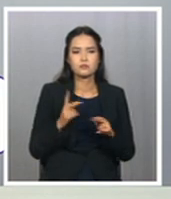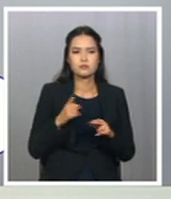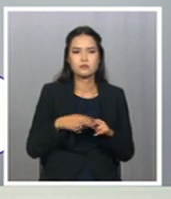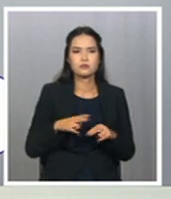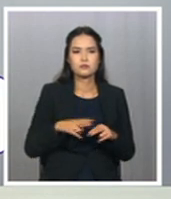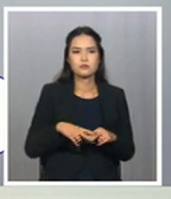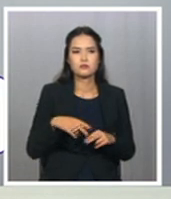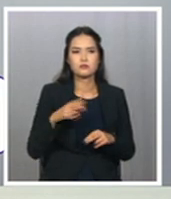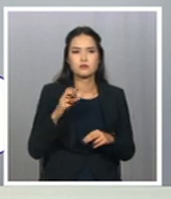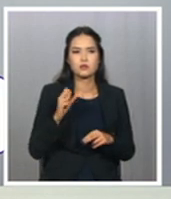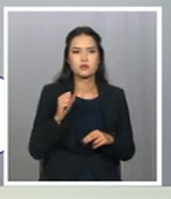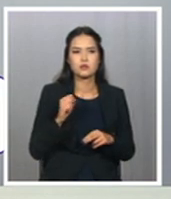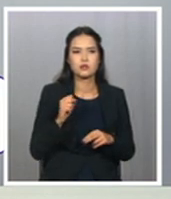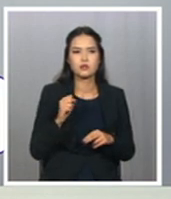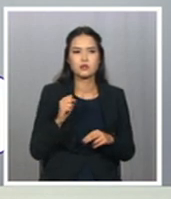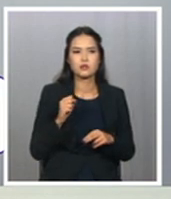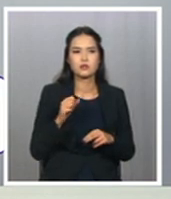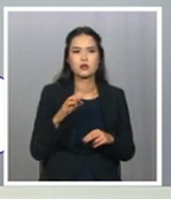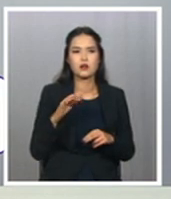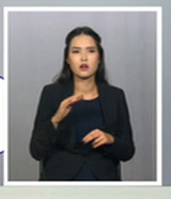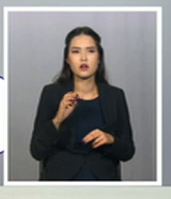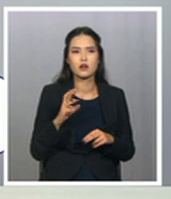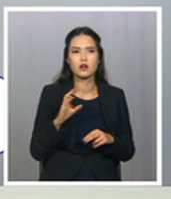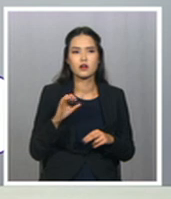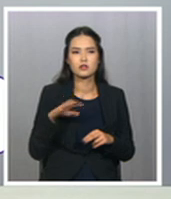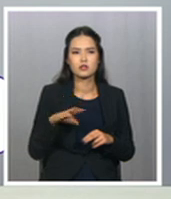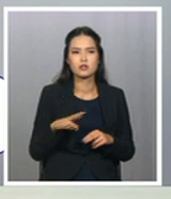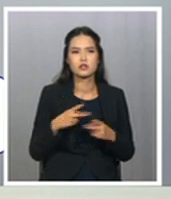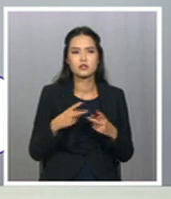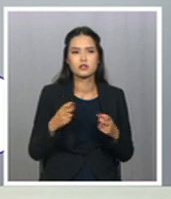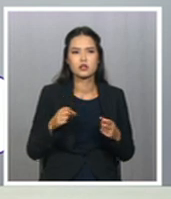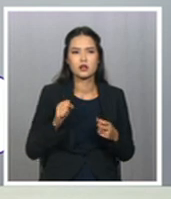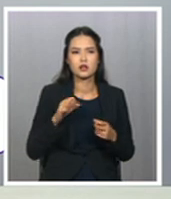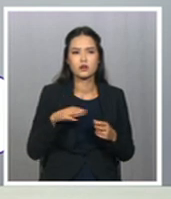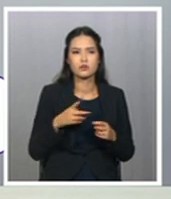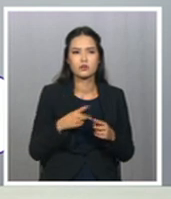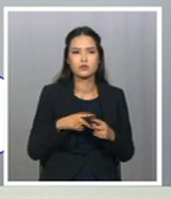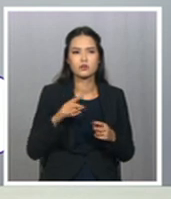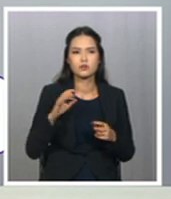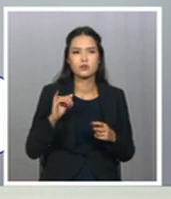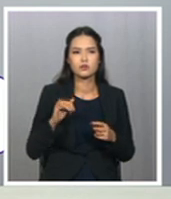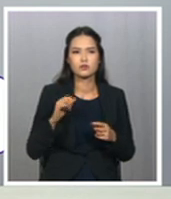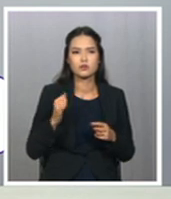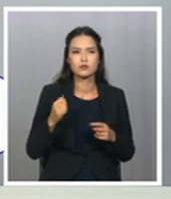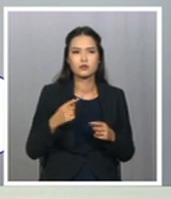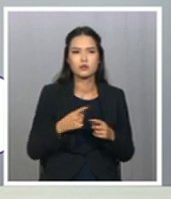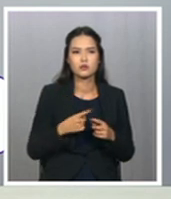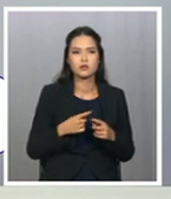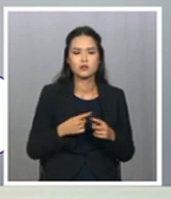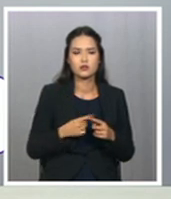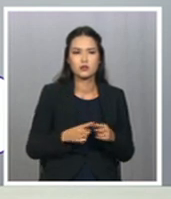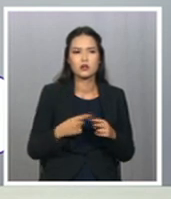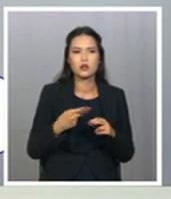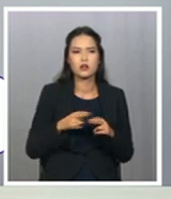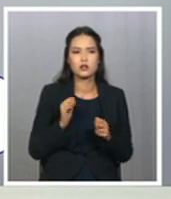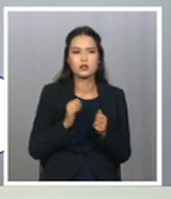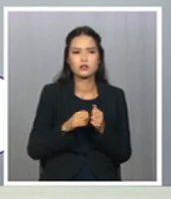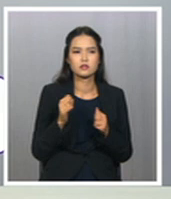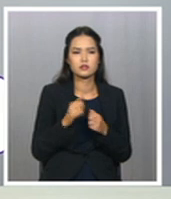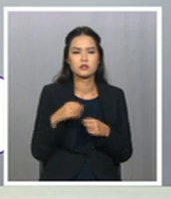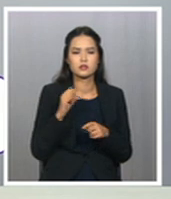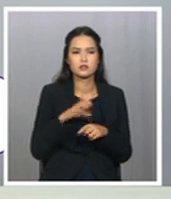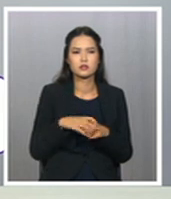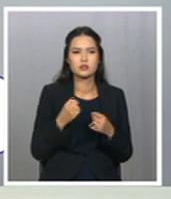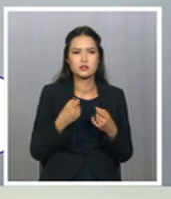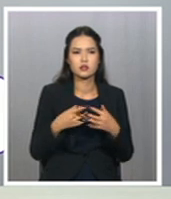а синус омега т қосылған фи 0. Бұл дәл жаңағы сияқты косинус саңындай өрнектер сол түрде жазылады. Тек қана